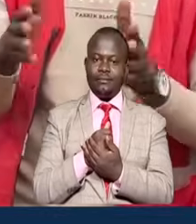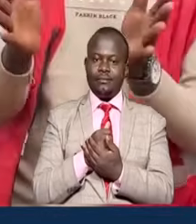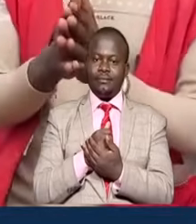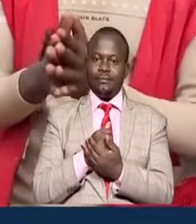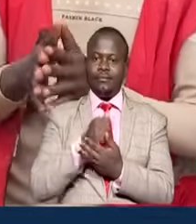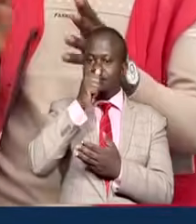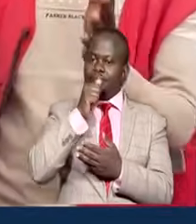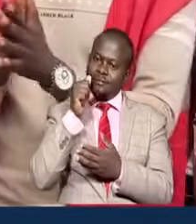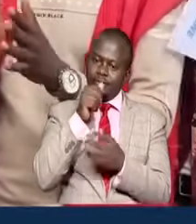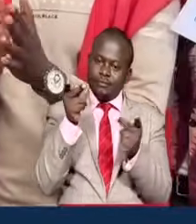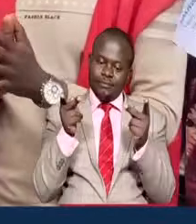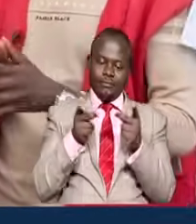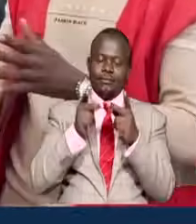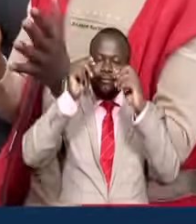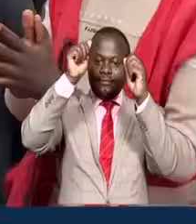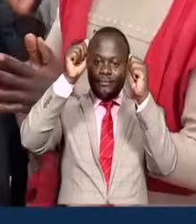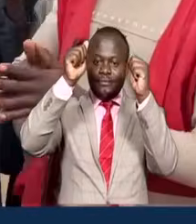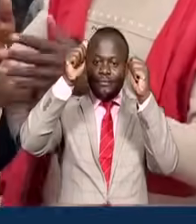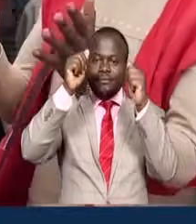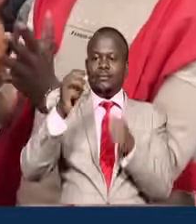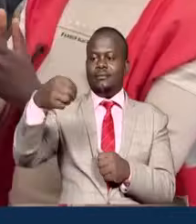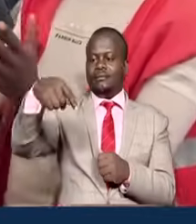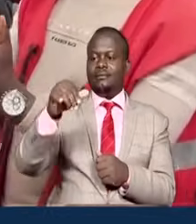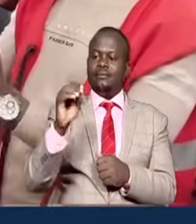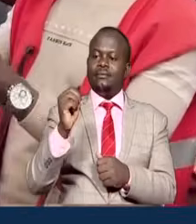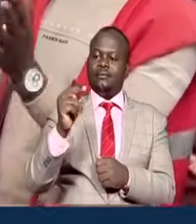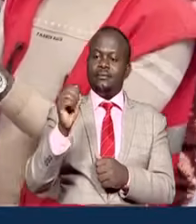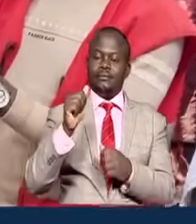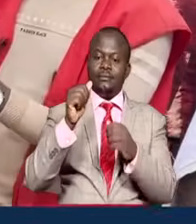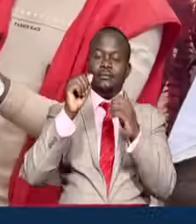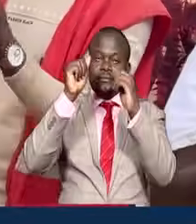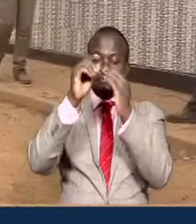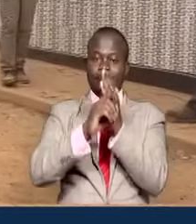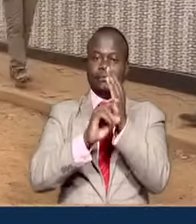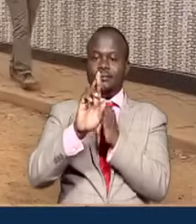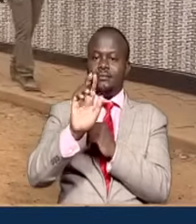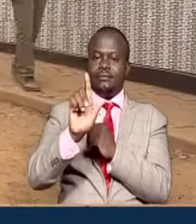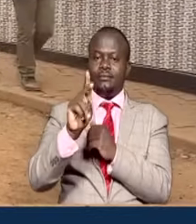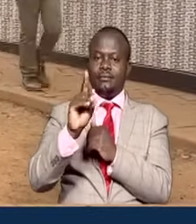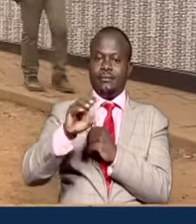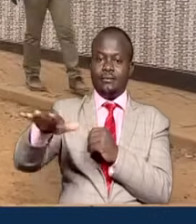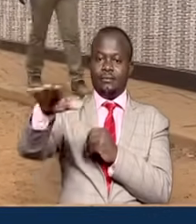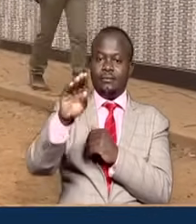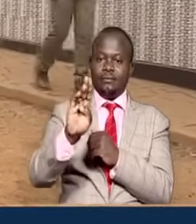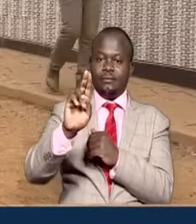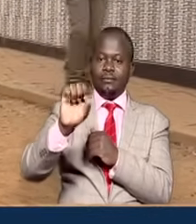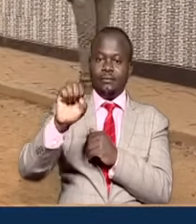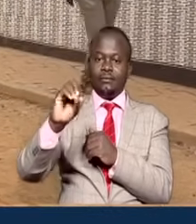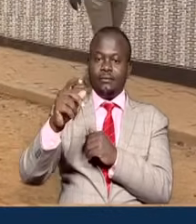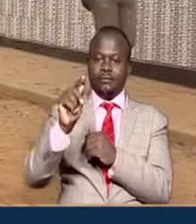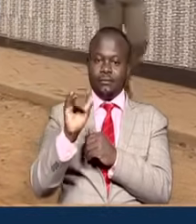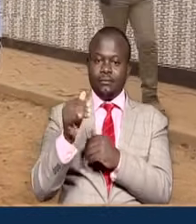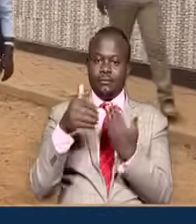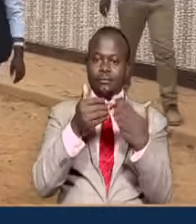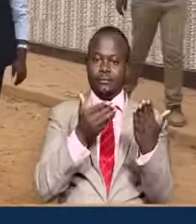Umukandida wigenga ku mwanya wa Perezida wa Repubulika Mpayimana Philippe yamamarije kandi mu karere ka Rulindo kuri site ya Bushoki. Aha yahawe